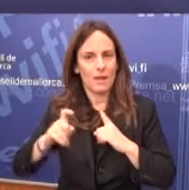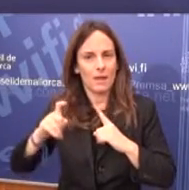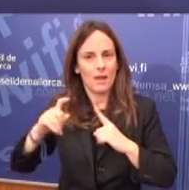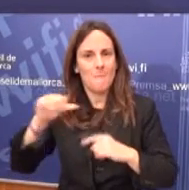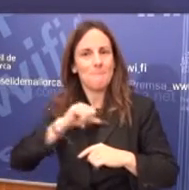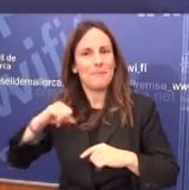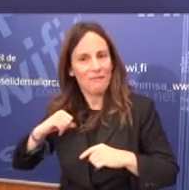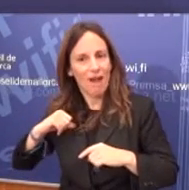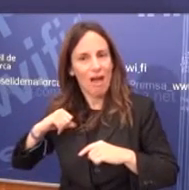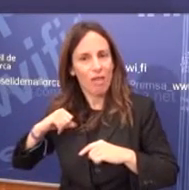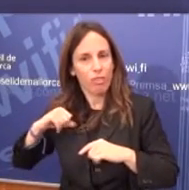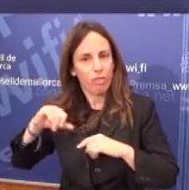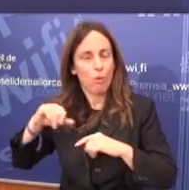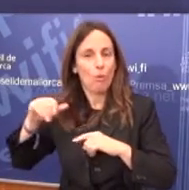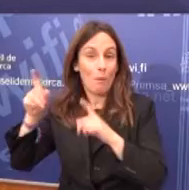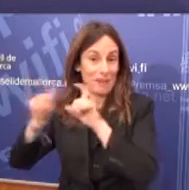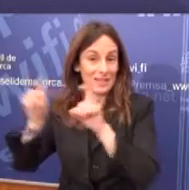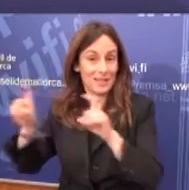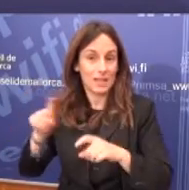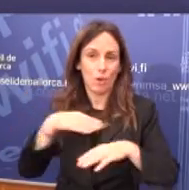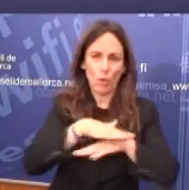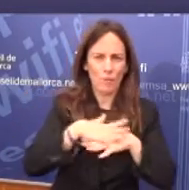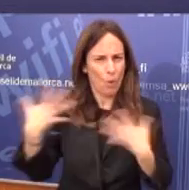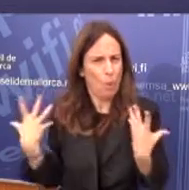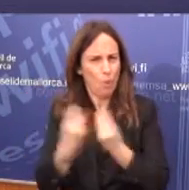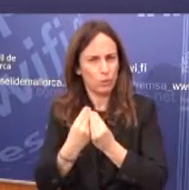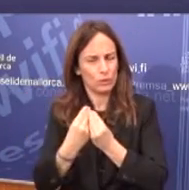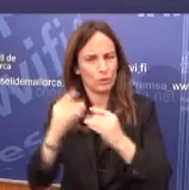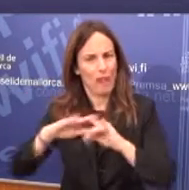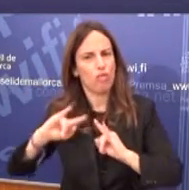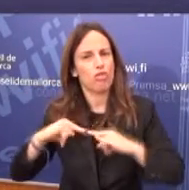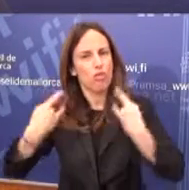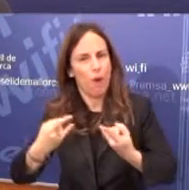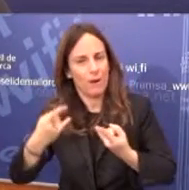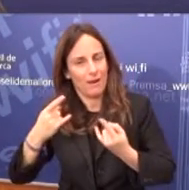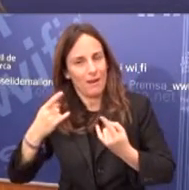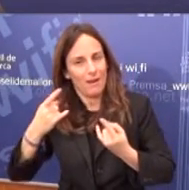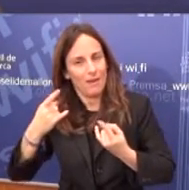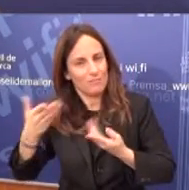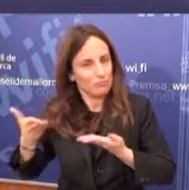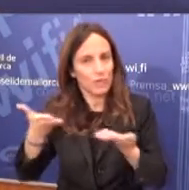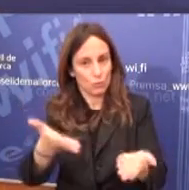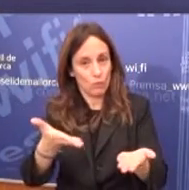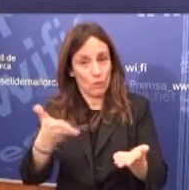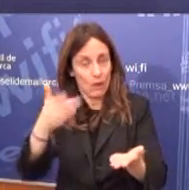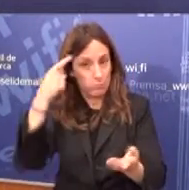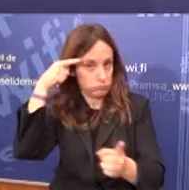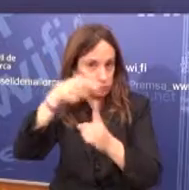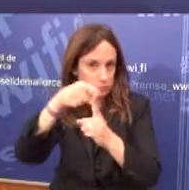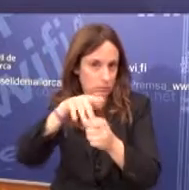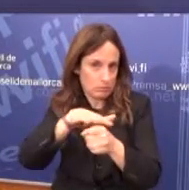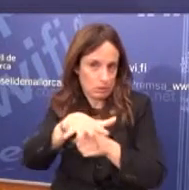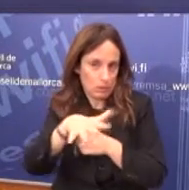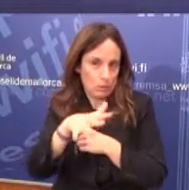empreses s'ha acostat i ens hem acostat en les administracions per intentar juntar esforços per el bé comú